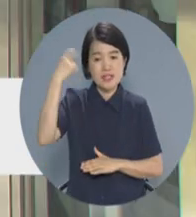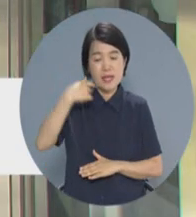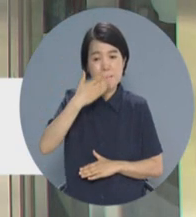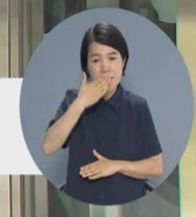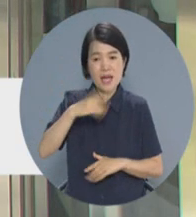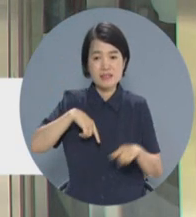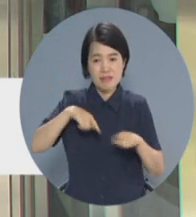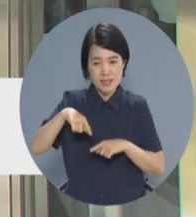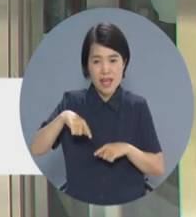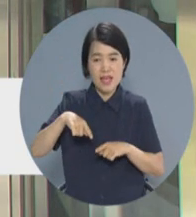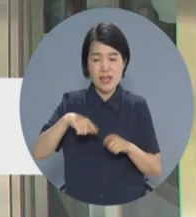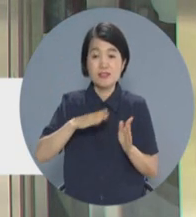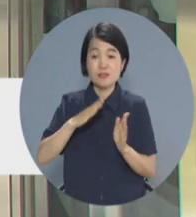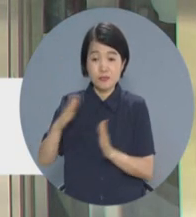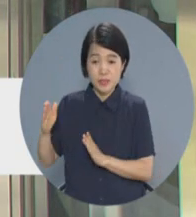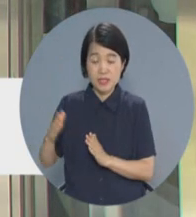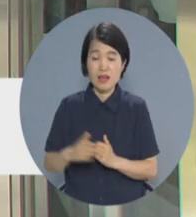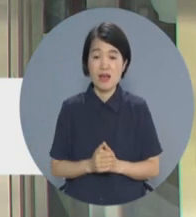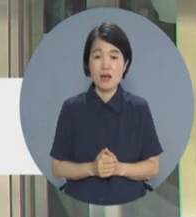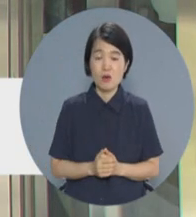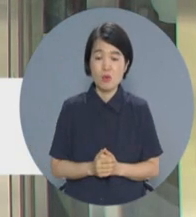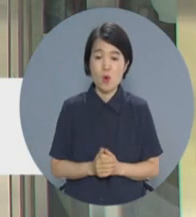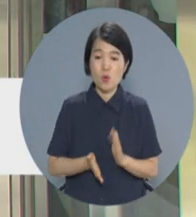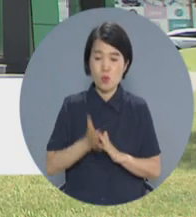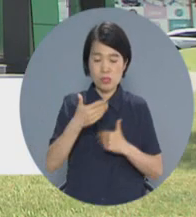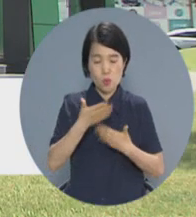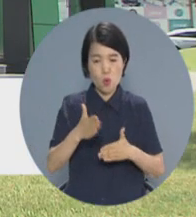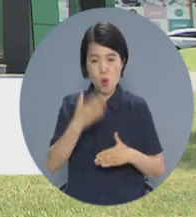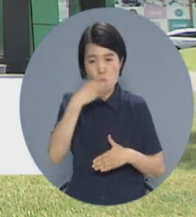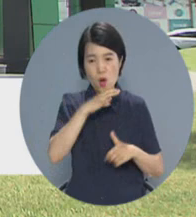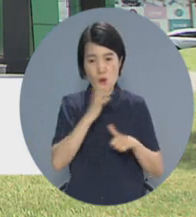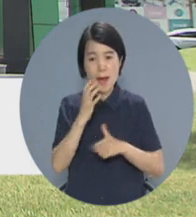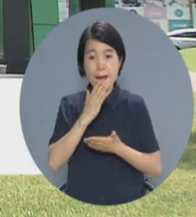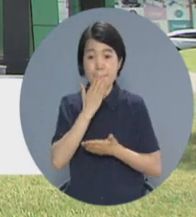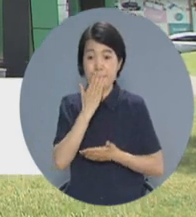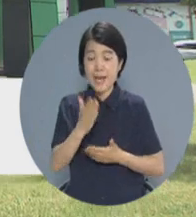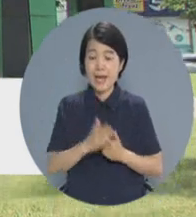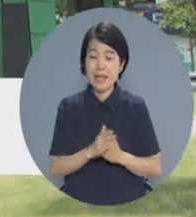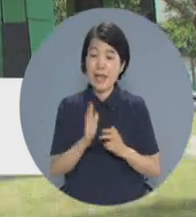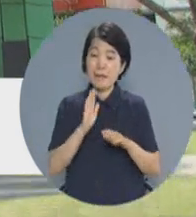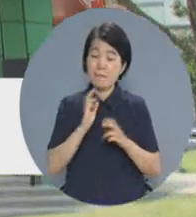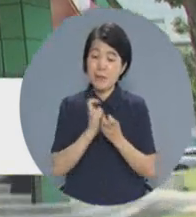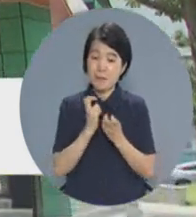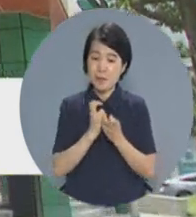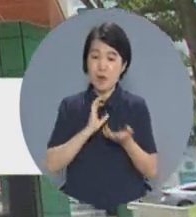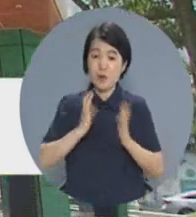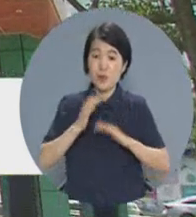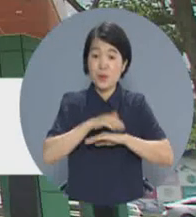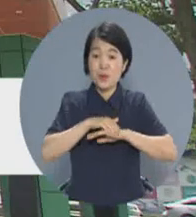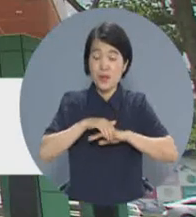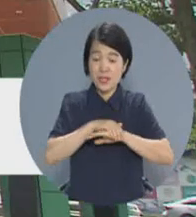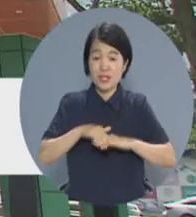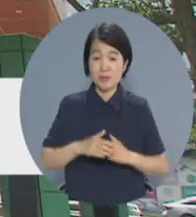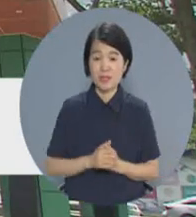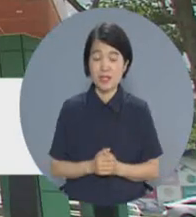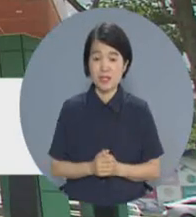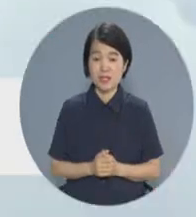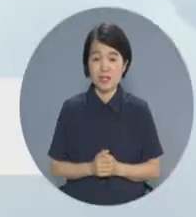체감할 수 있는 정책을 마련하고 도시 공간을 효율적으로 활용할 수 있는 방안을 논의할 계획입니다.